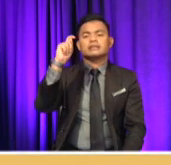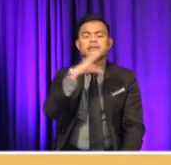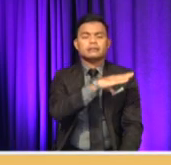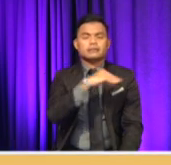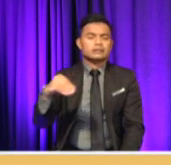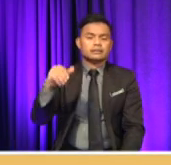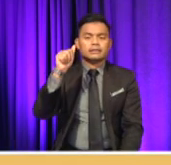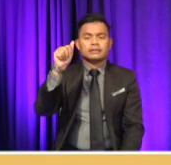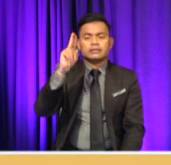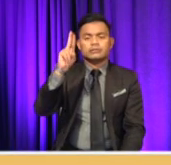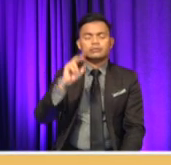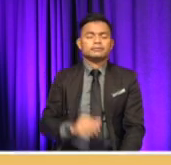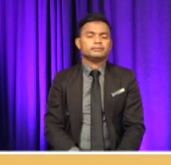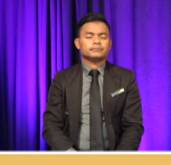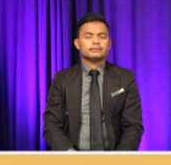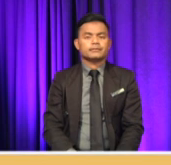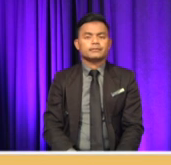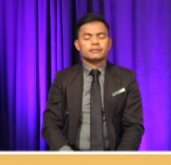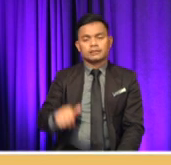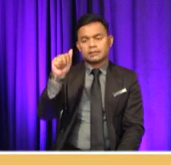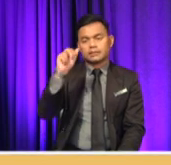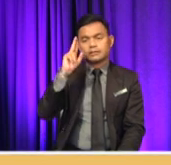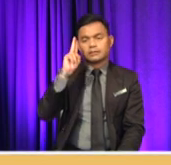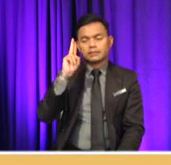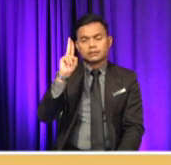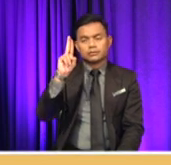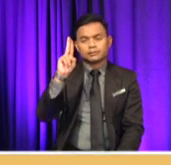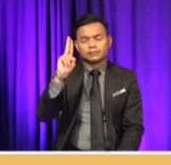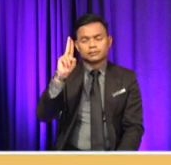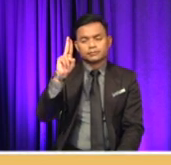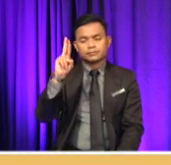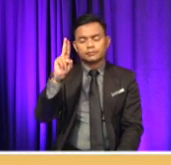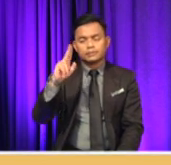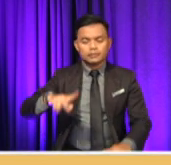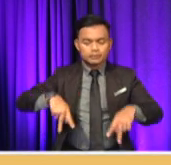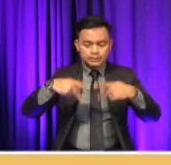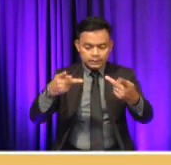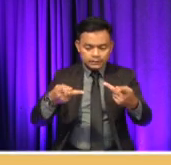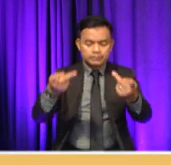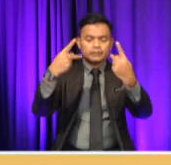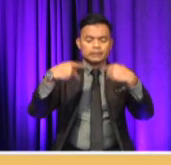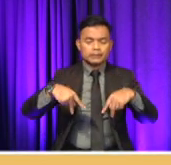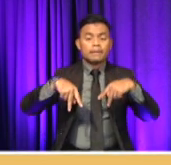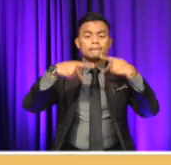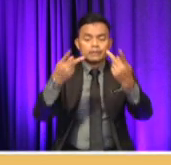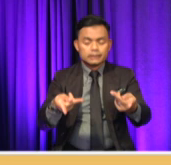ulang alik ini dia berulang peta Bali pergi peta Bali itu harus ulangi ya Oke harus ulang alik ada arus